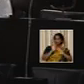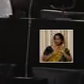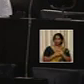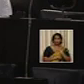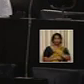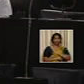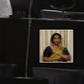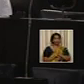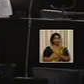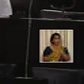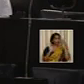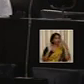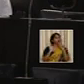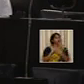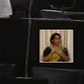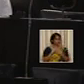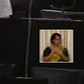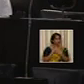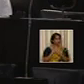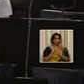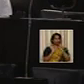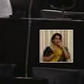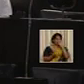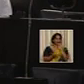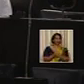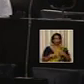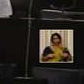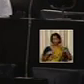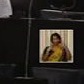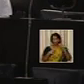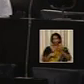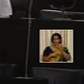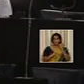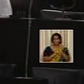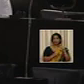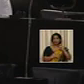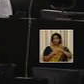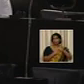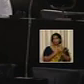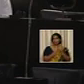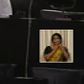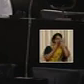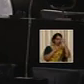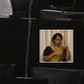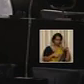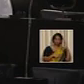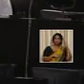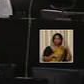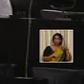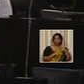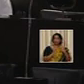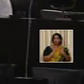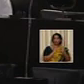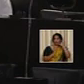ලාභයේ ඉලක්ක කරගත් අභිලාෂයන් සහිත ජාතික ආරක්ෂාවට තර්ජනයක් විය හැකි පුද්ගලික ආයතන වෙත නිරාවරණය වනු ඇත එබැවින්